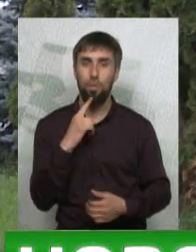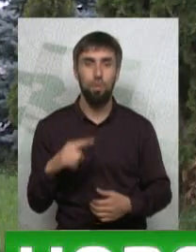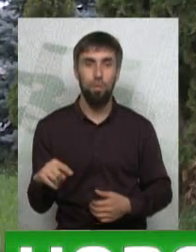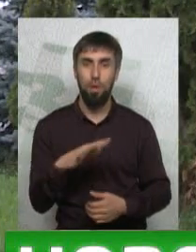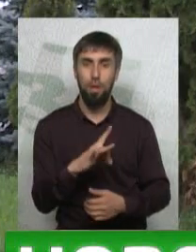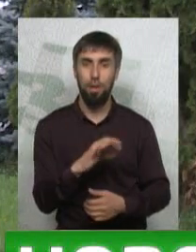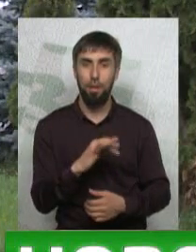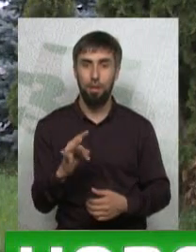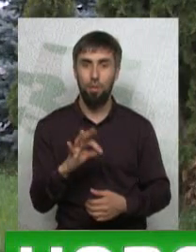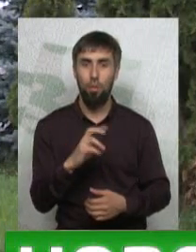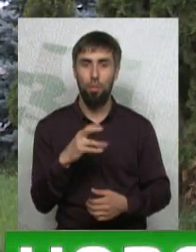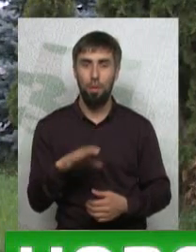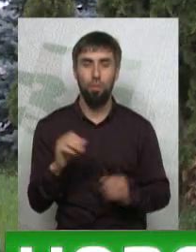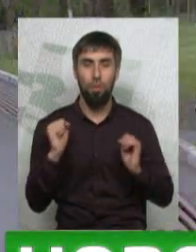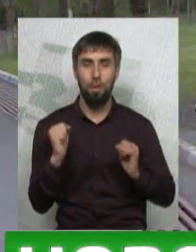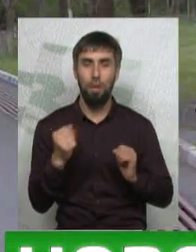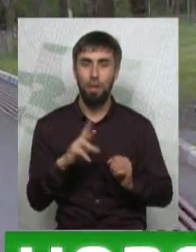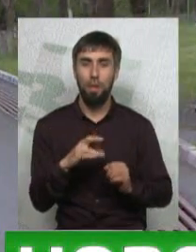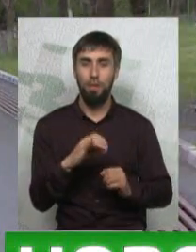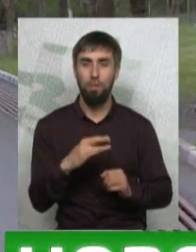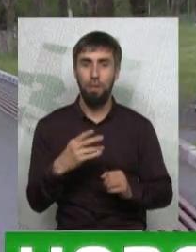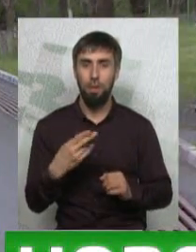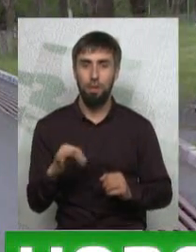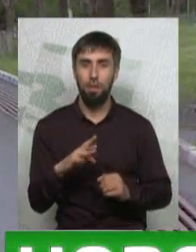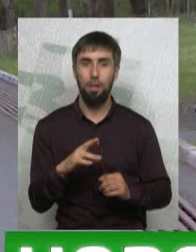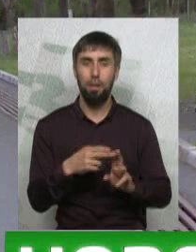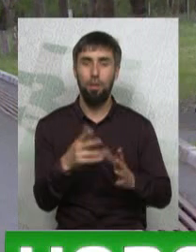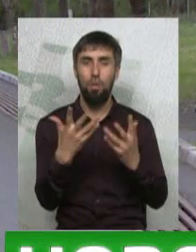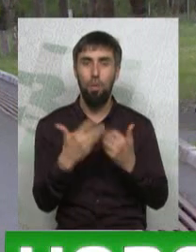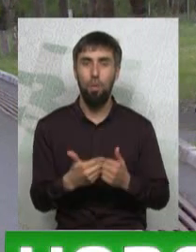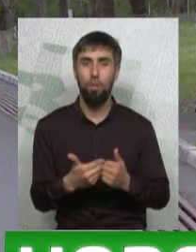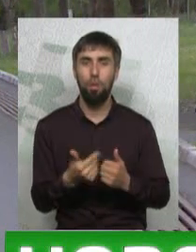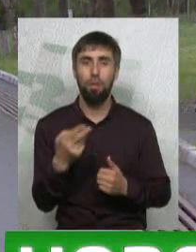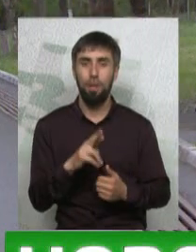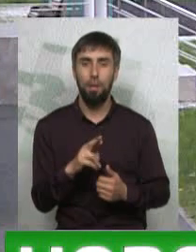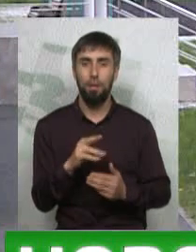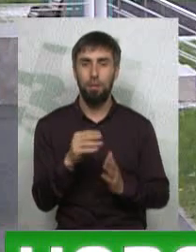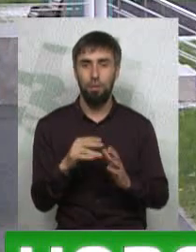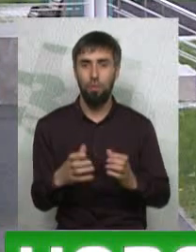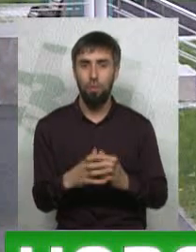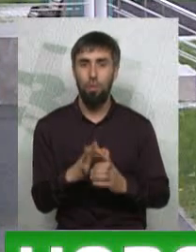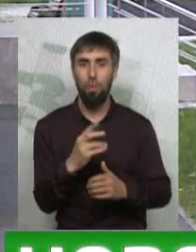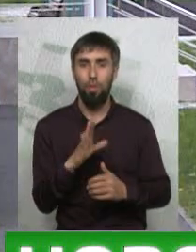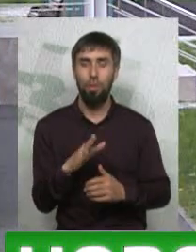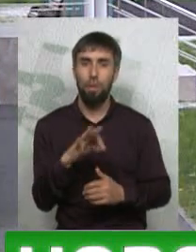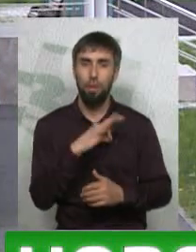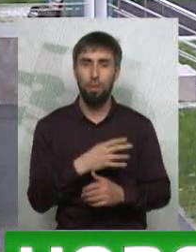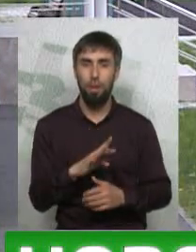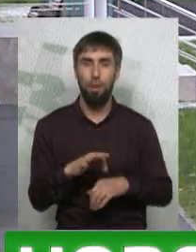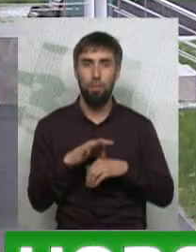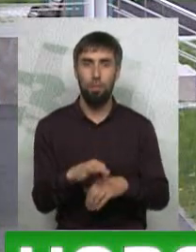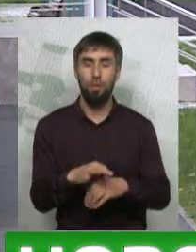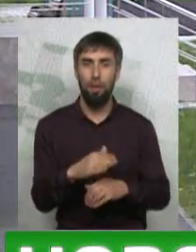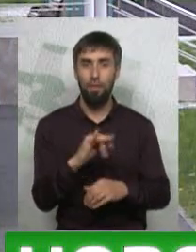Всероссийский реестр объектов спорта предназначен для систематизации данных о количестве, назначении и состоянии объектов, используемых для